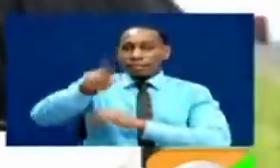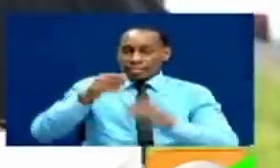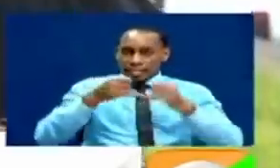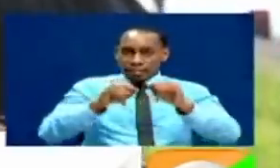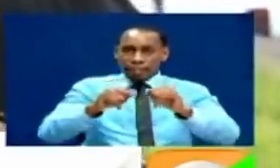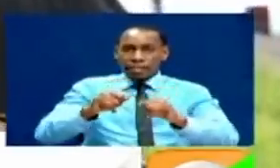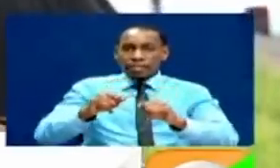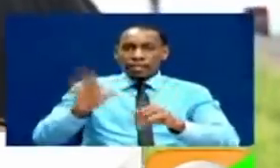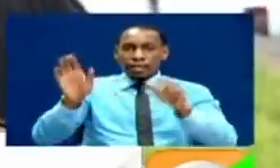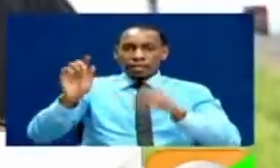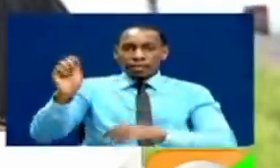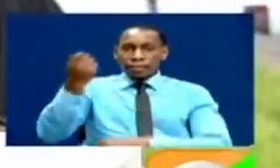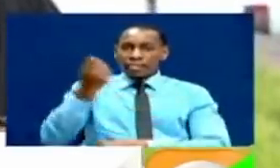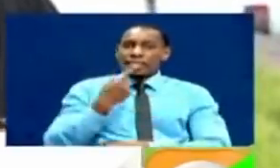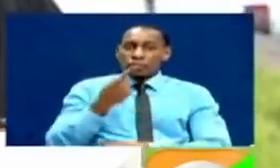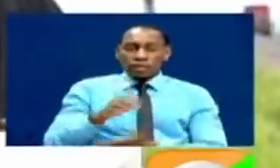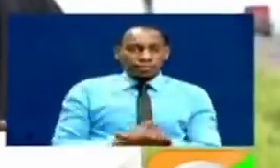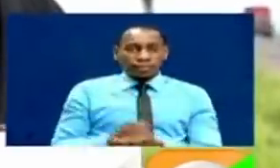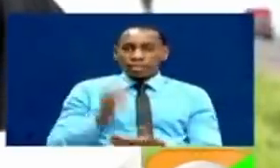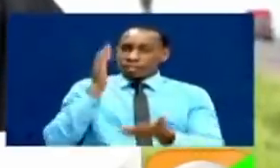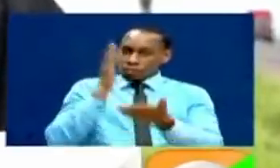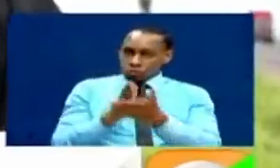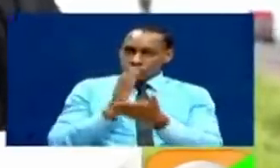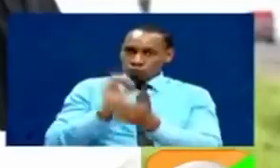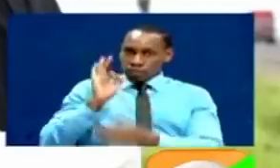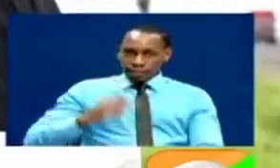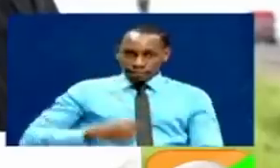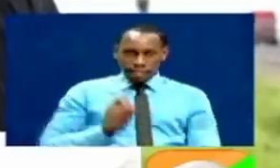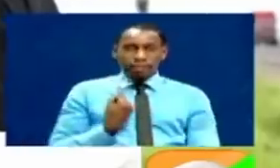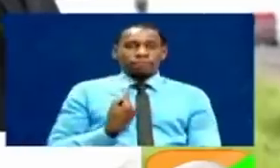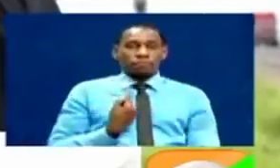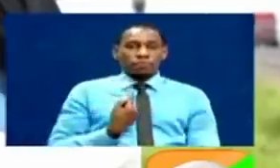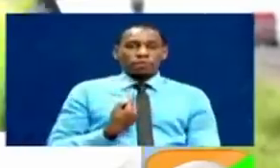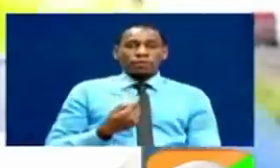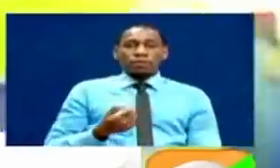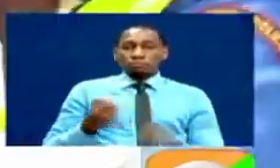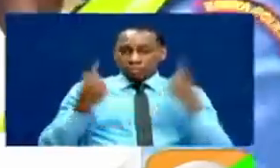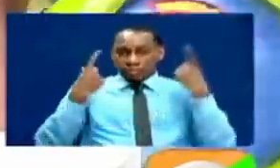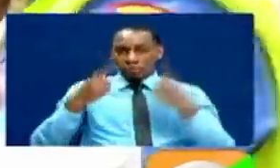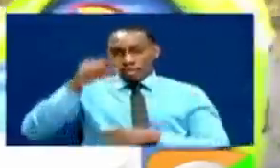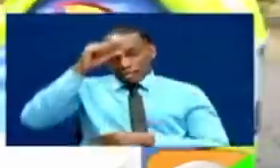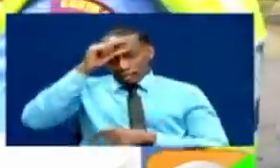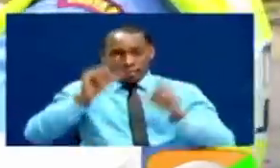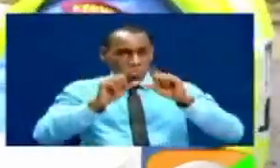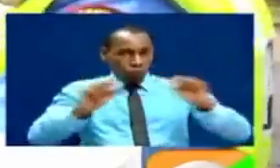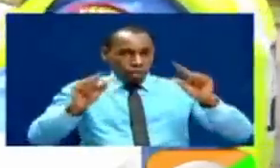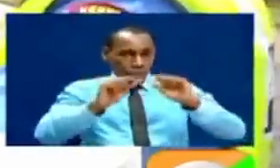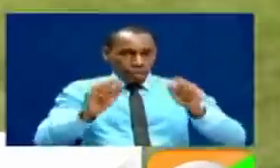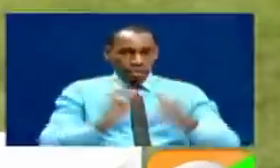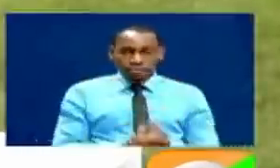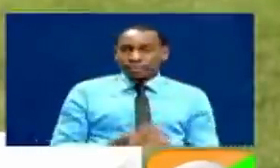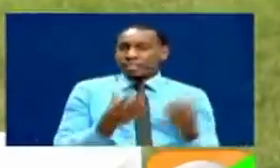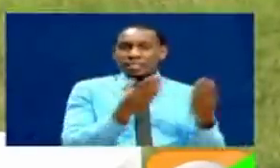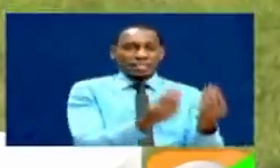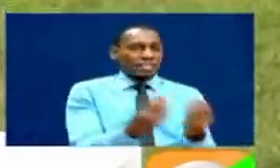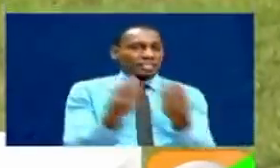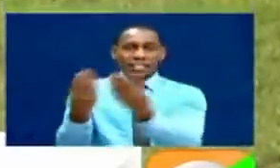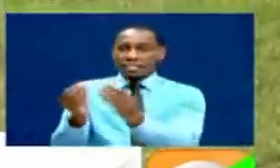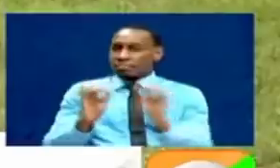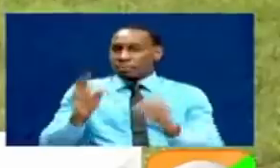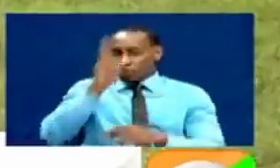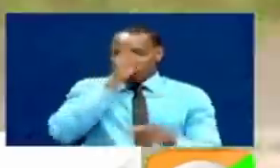rais. Sincerely, if it were me, they could have understood what the government is telling them. Haikuwa rahisi kwa